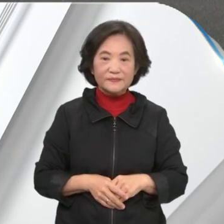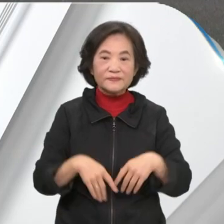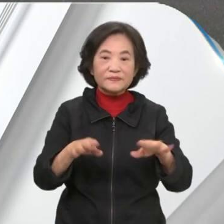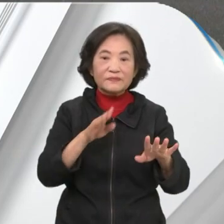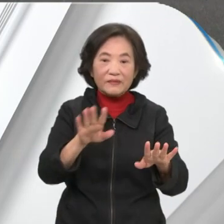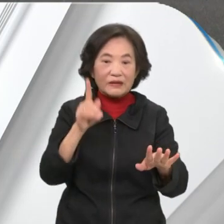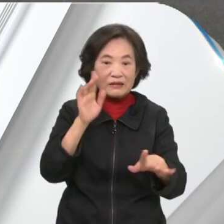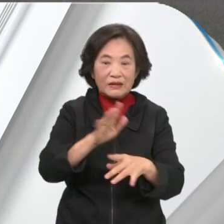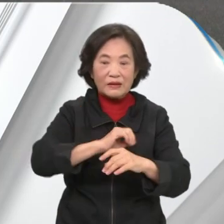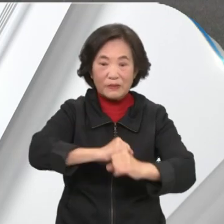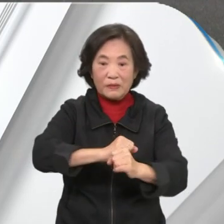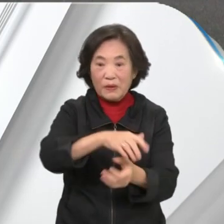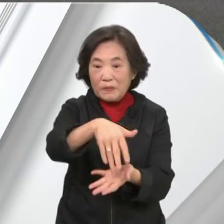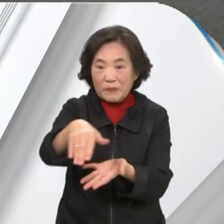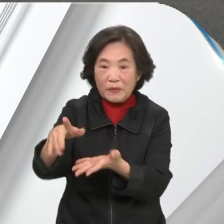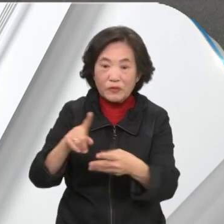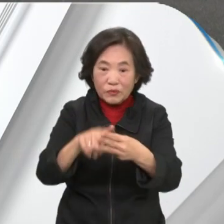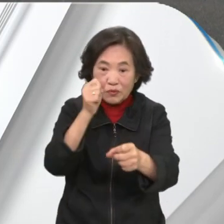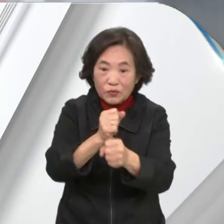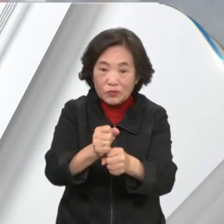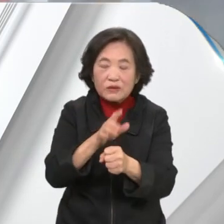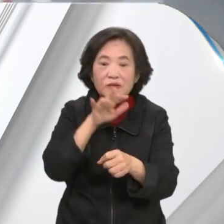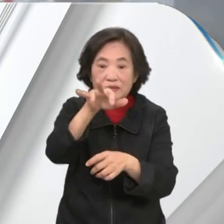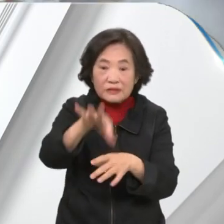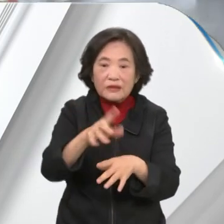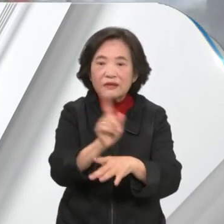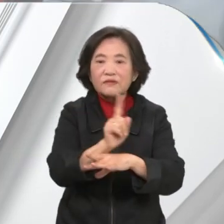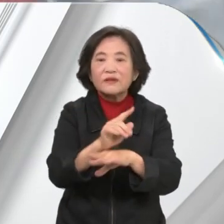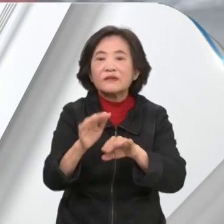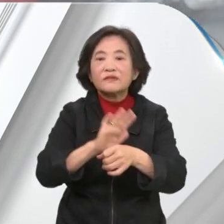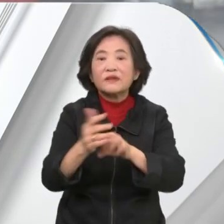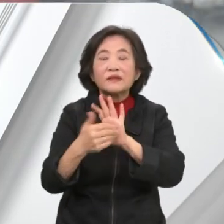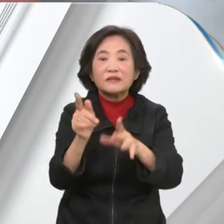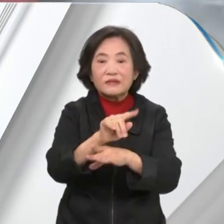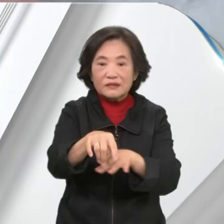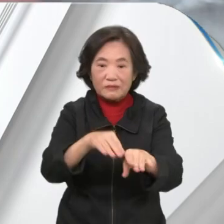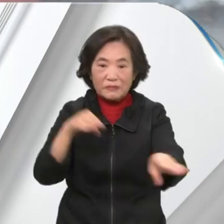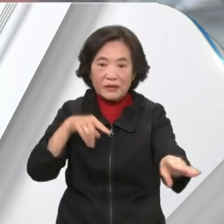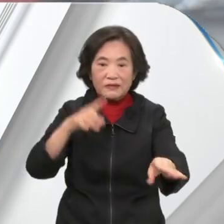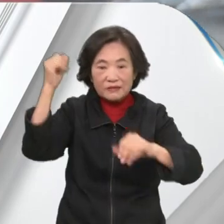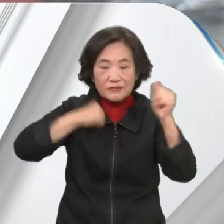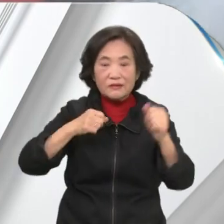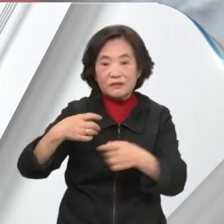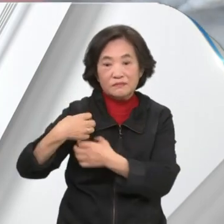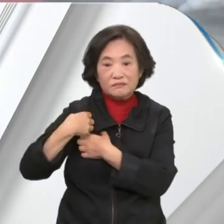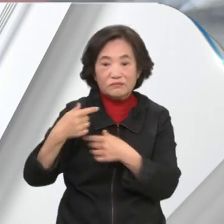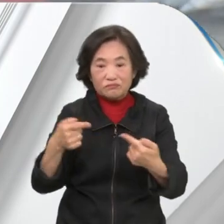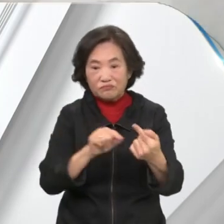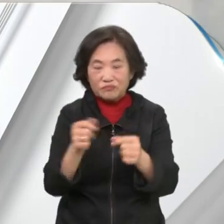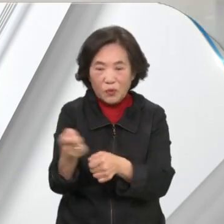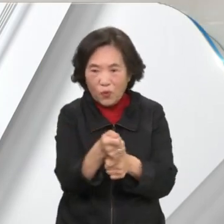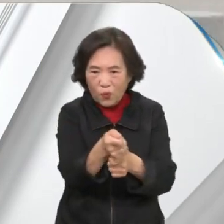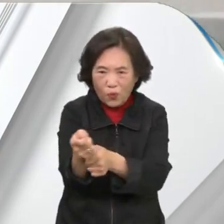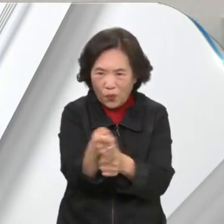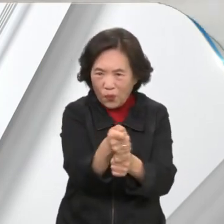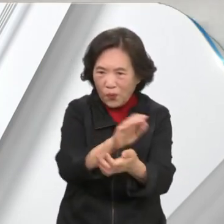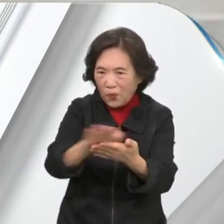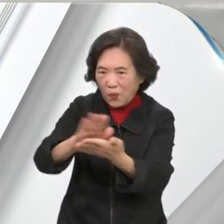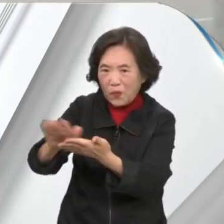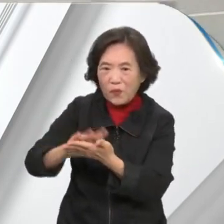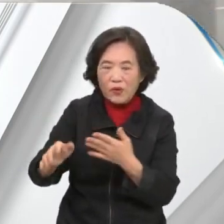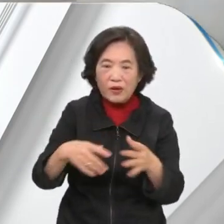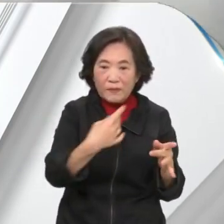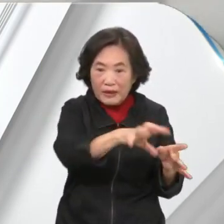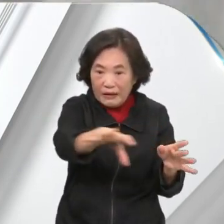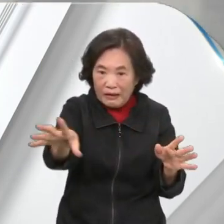现正疫情的仍然主要工作场所和机场防疫机场查基带备，除此屌神国军发号兵出动基带备来来去去消毒，大家